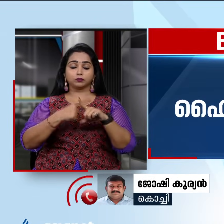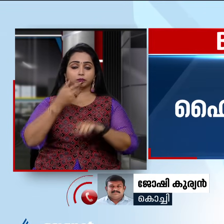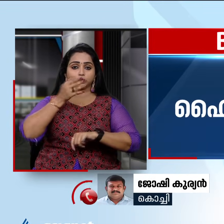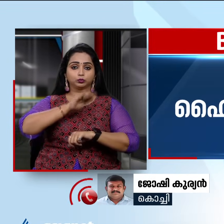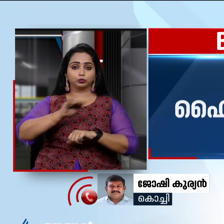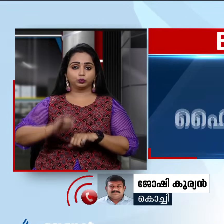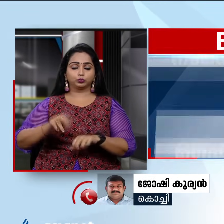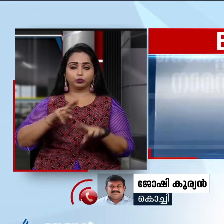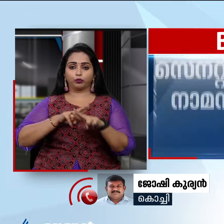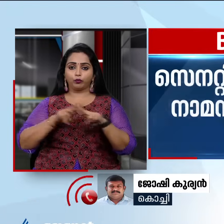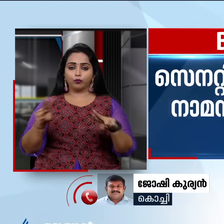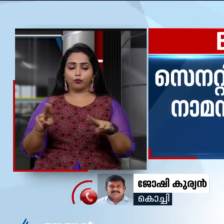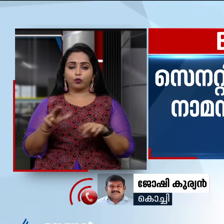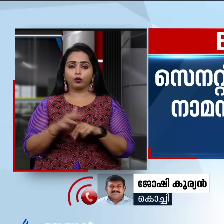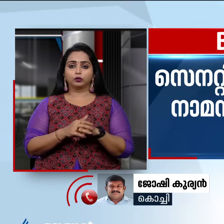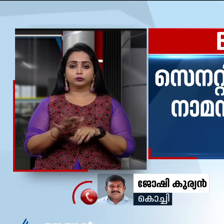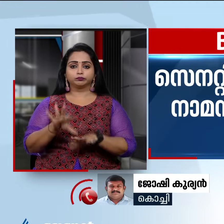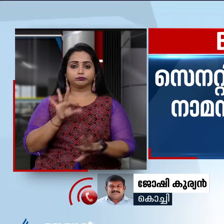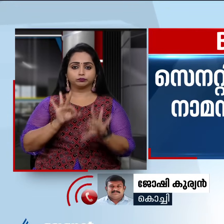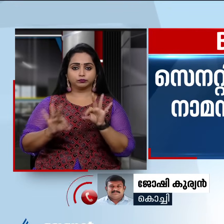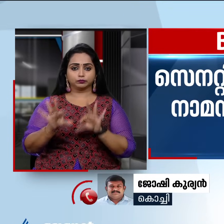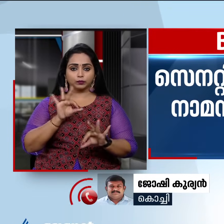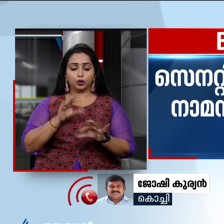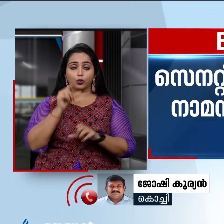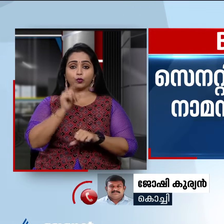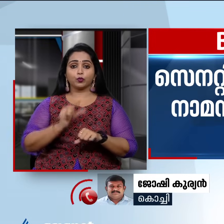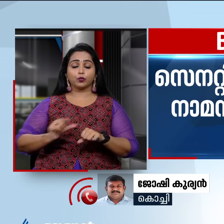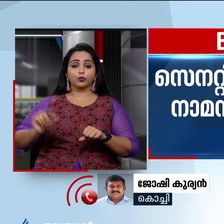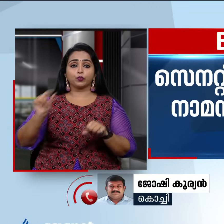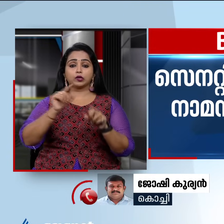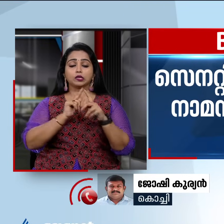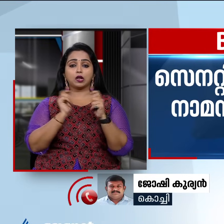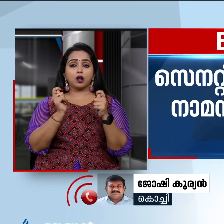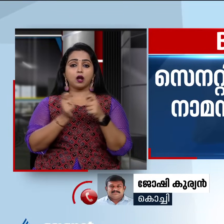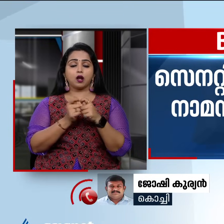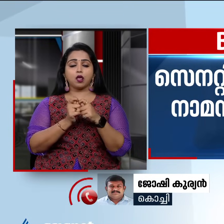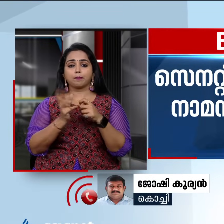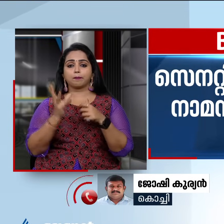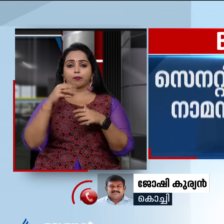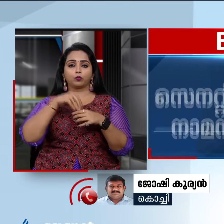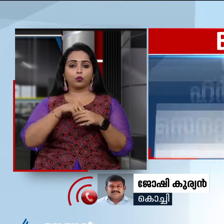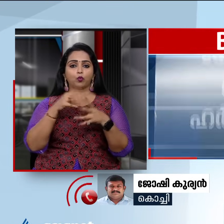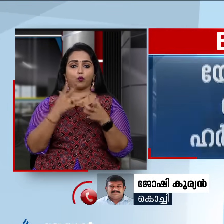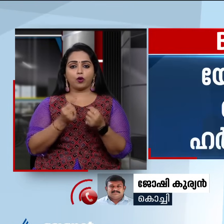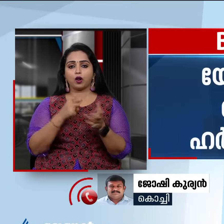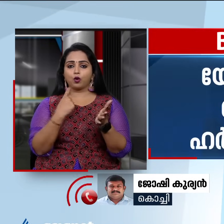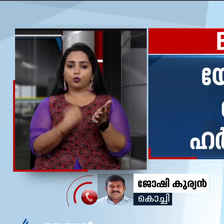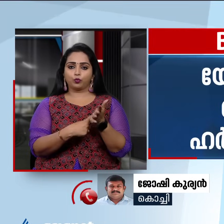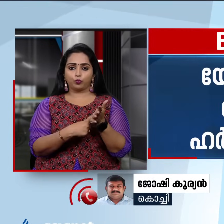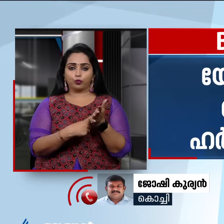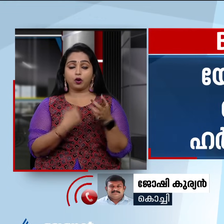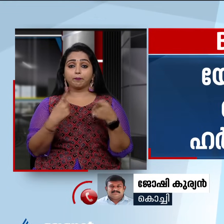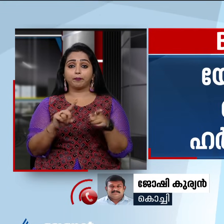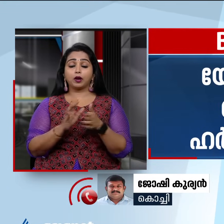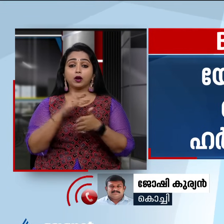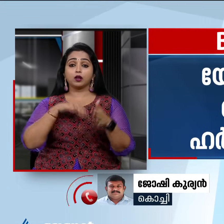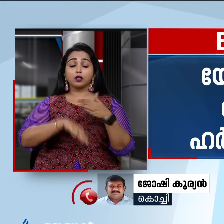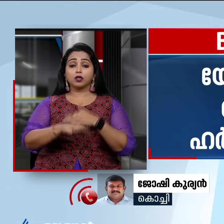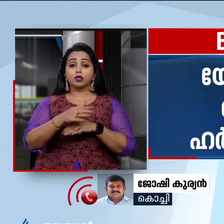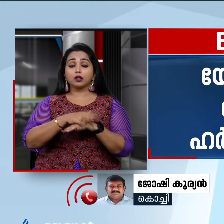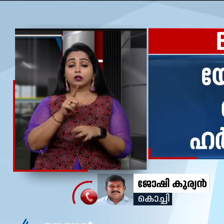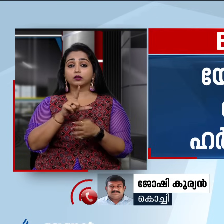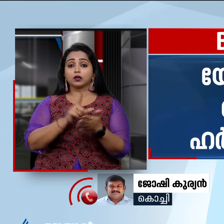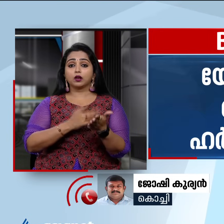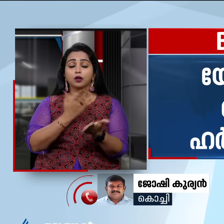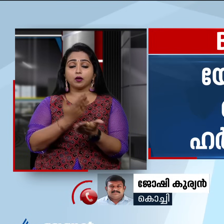വിദ്യാർത്ഥിനികളെയാണ് സാധാരണഗതിയിൽ ഇത്തരത്തിൽ സർവകലാശാല സെനറ്റിലേക്ക് ശുപാർശ ചെയ്യേണ്ടത് എന്നുള്ളതാണ് ചട്ടം. ഈ ഹർജിക്കാർ പറയുന്നത് തങ്ങൾ ഈ സ്പോർട്സിലും